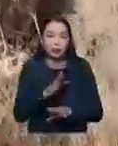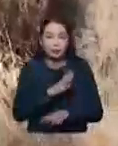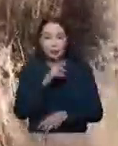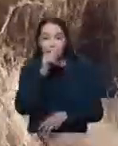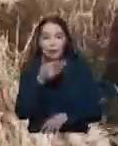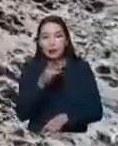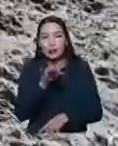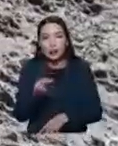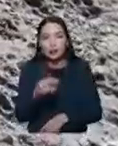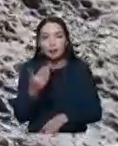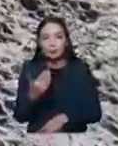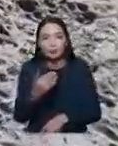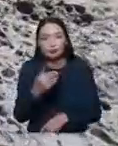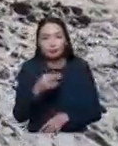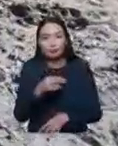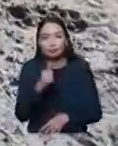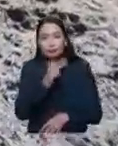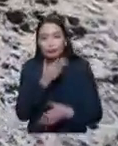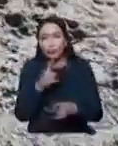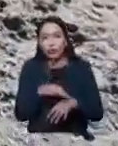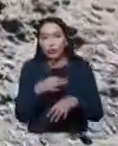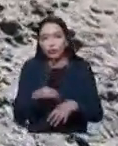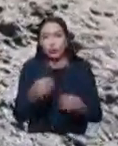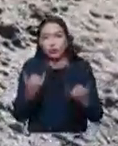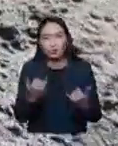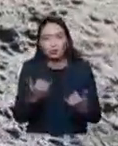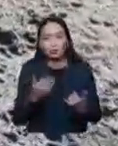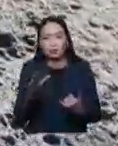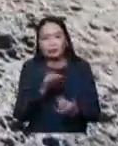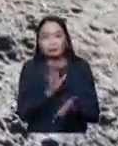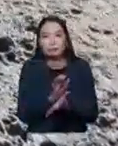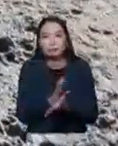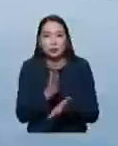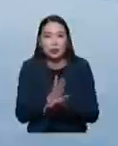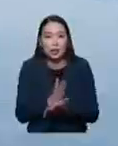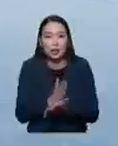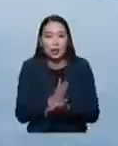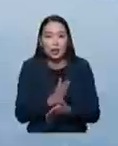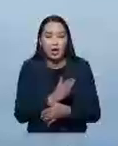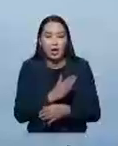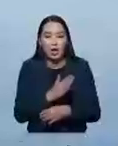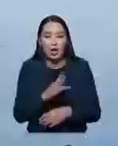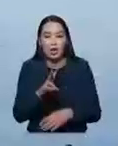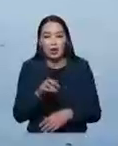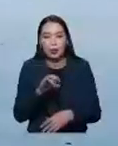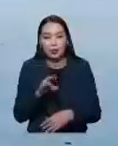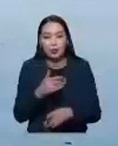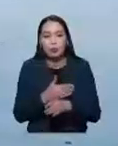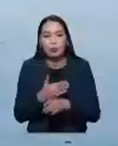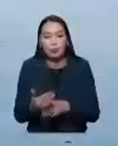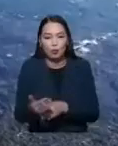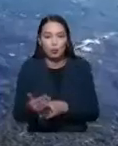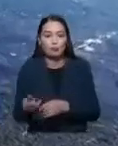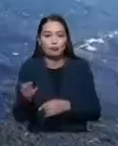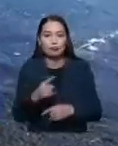что это жестокий, но естественный отбор природы. В этом году лебеди гнездились поздно. В итоге птенцы не успели встать на крыло и набрать жир для